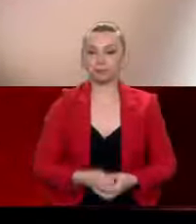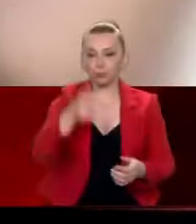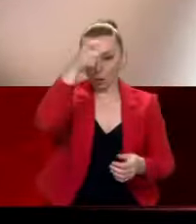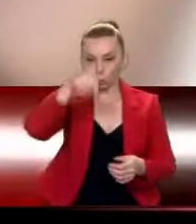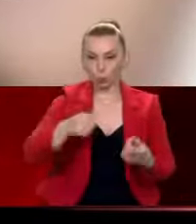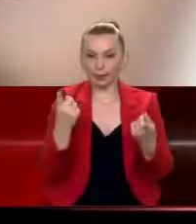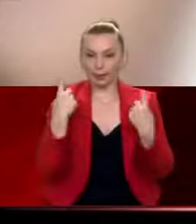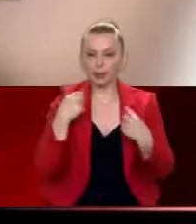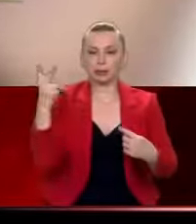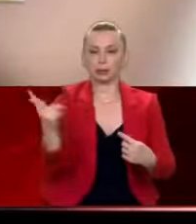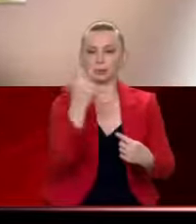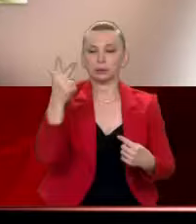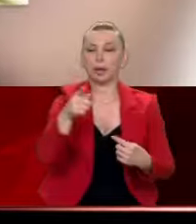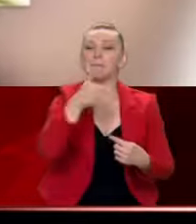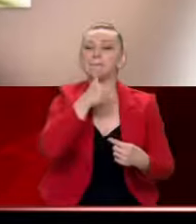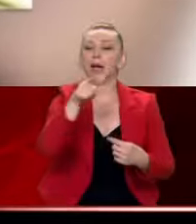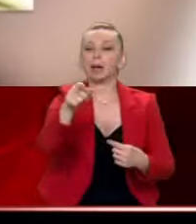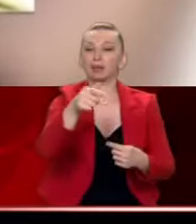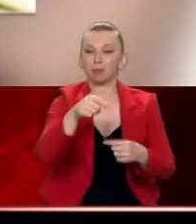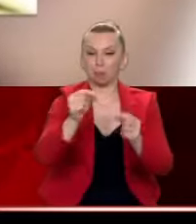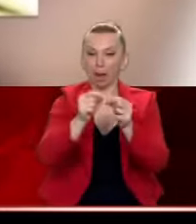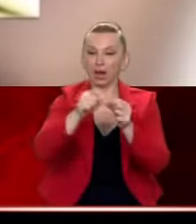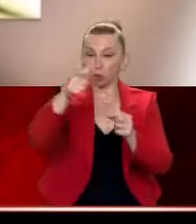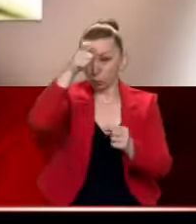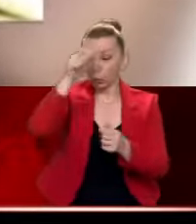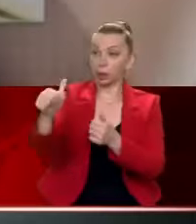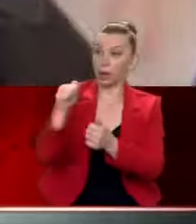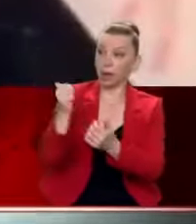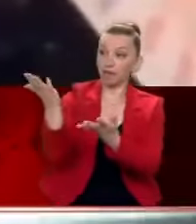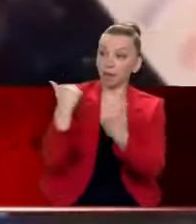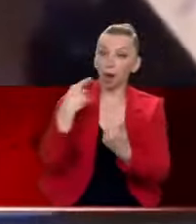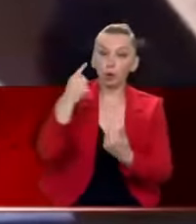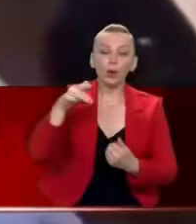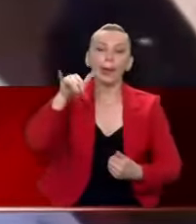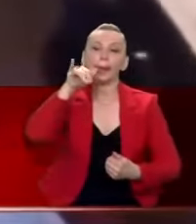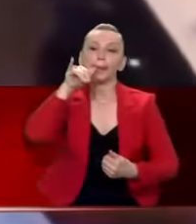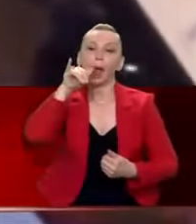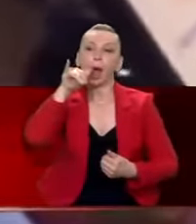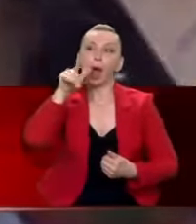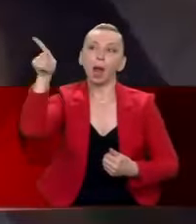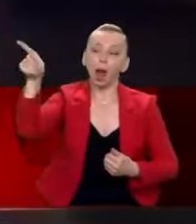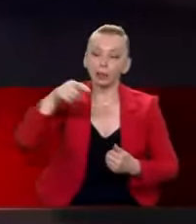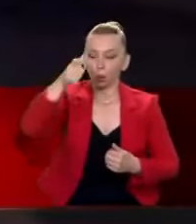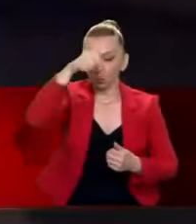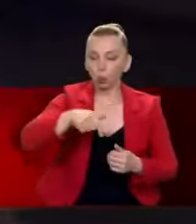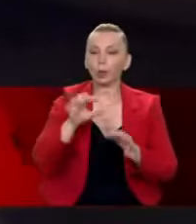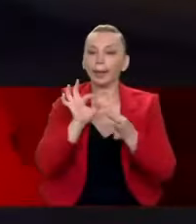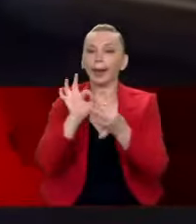Türk yetkililer jet hızıyla Barış Boyun'un bir an önce Türkiye'ye iade edilmesi için İtalyan mevkidaşlarıyla görüşmeye başladı.